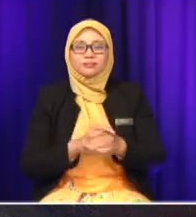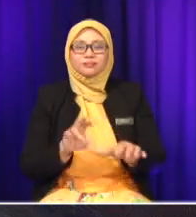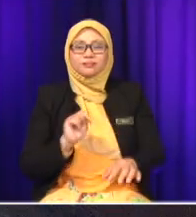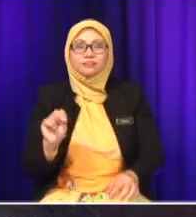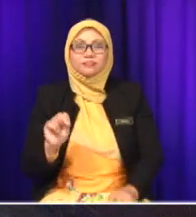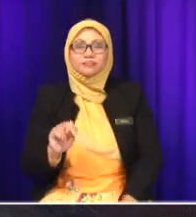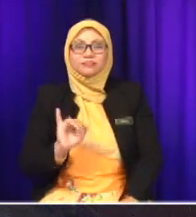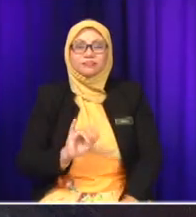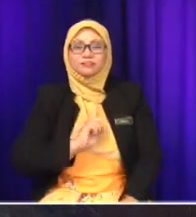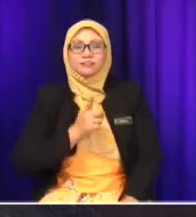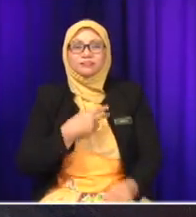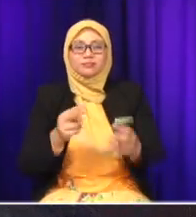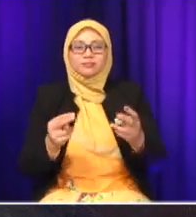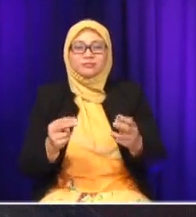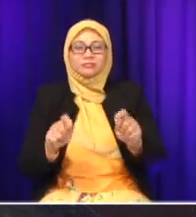silakan